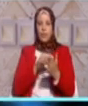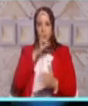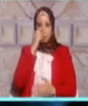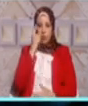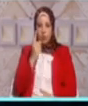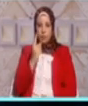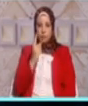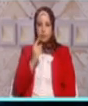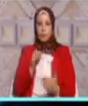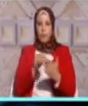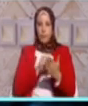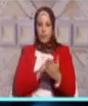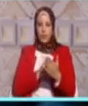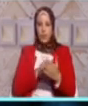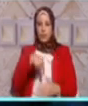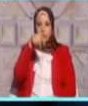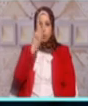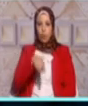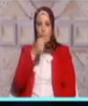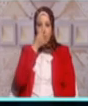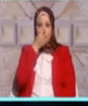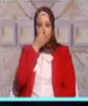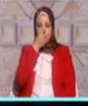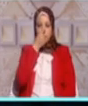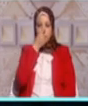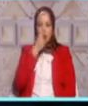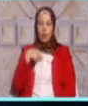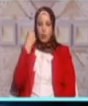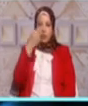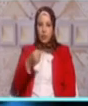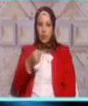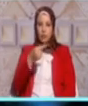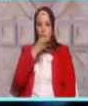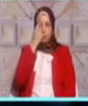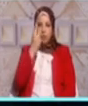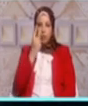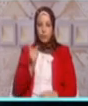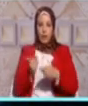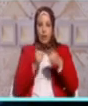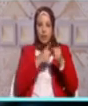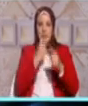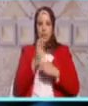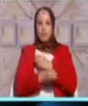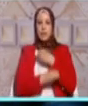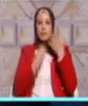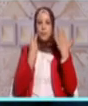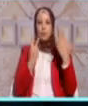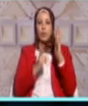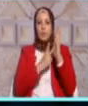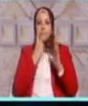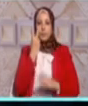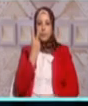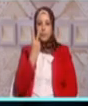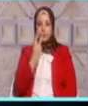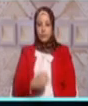يوم الخميس القادم مباشرة، يعني ولمدة أسبوعين، والطالب اللي